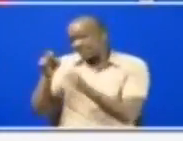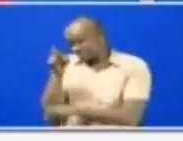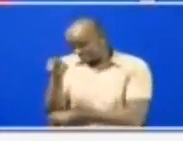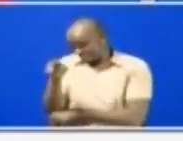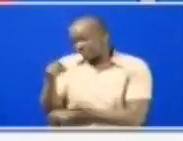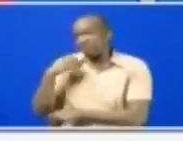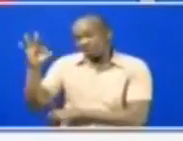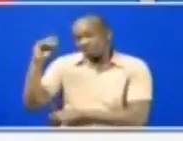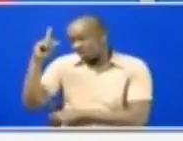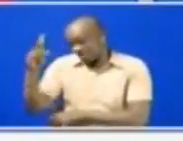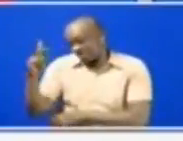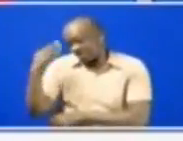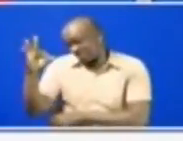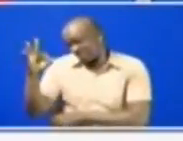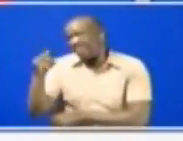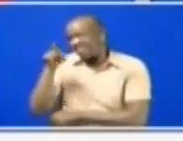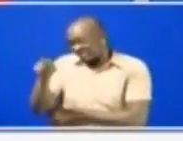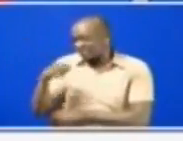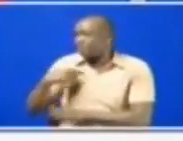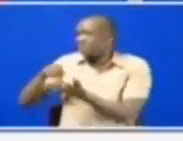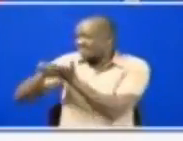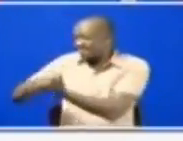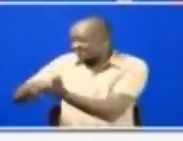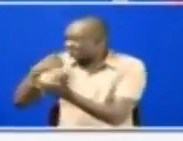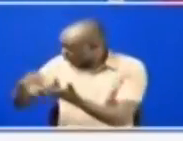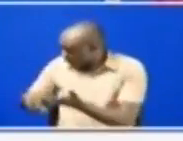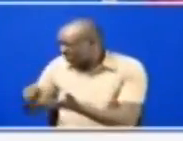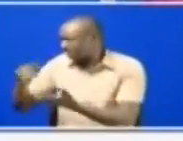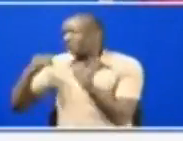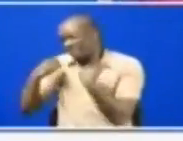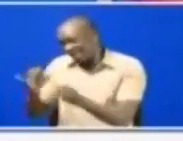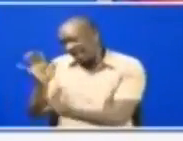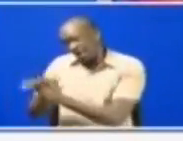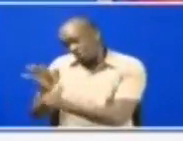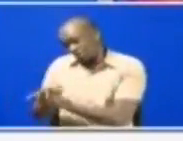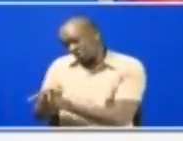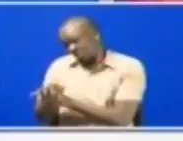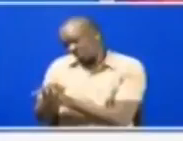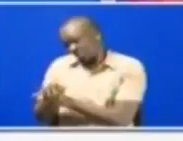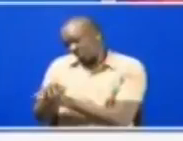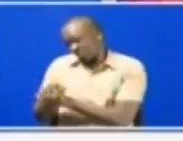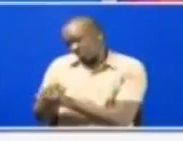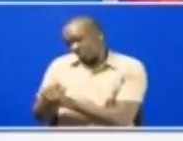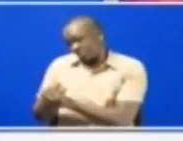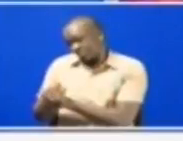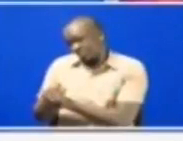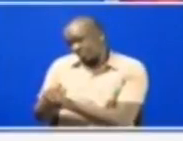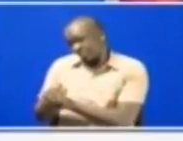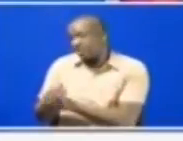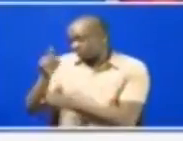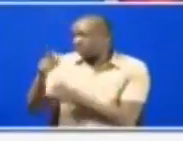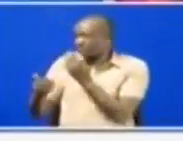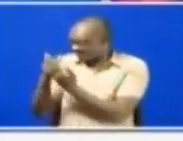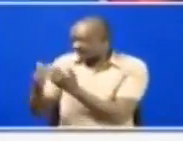at least kwa ile kazi anafanya. Na ile kitu ningeweza kusisitiza sana at least akijaribu sana vile anaweza. Hakuna